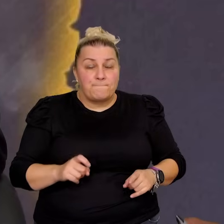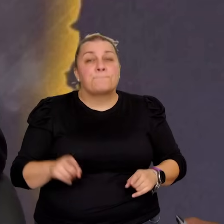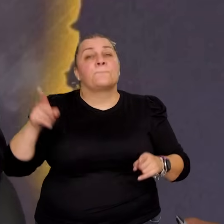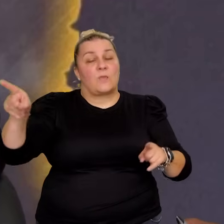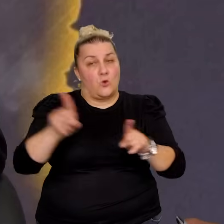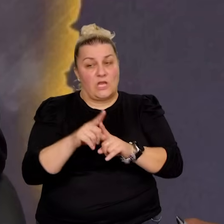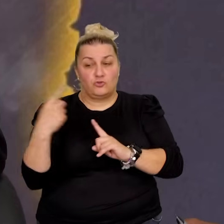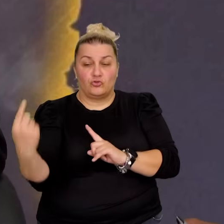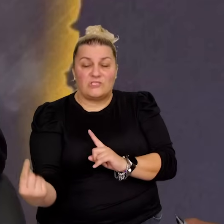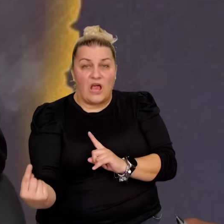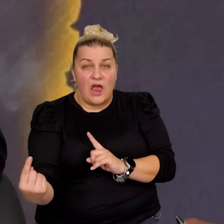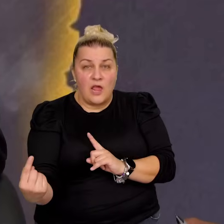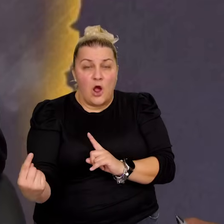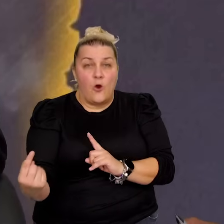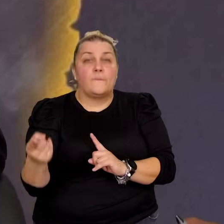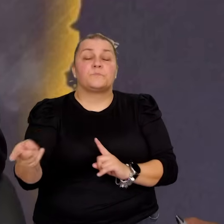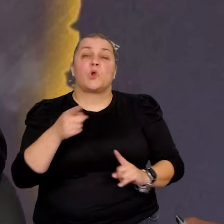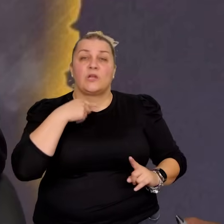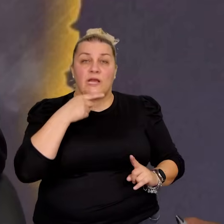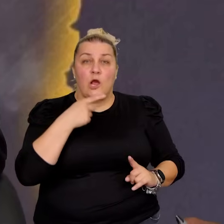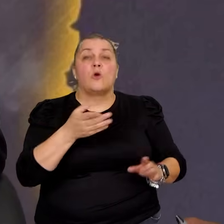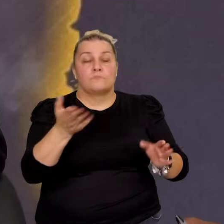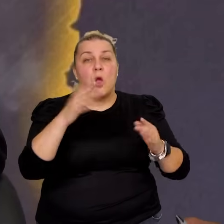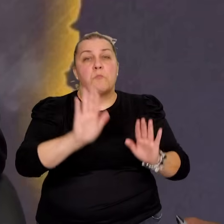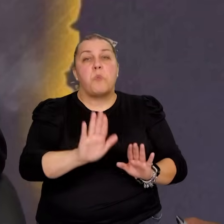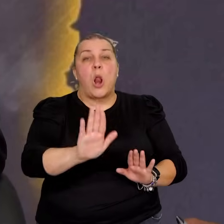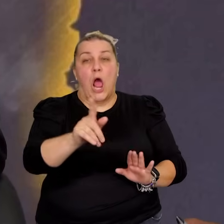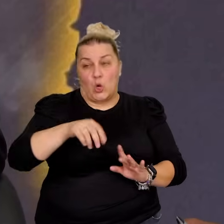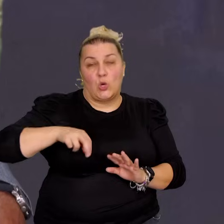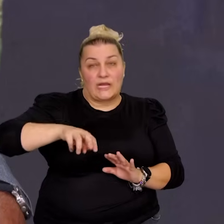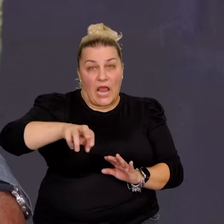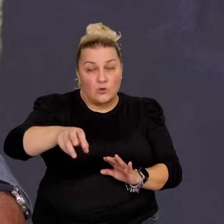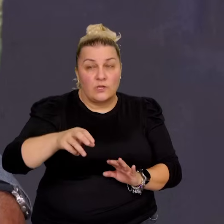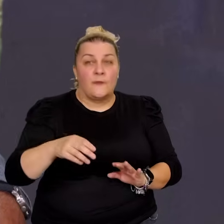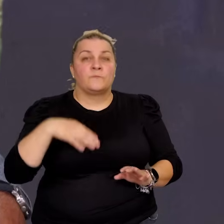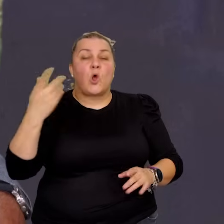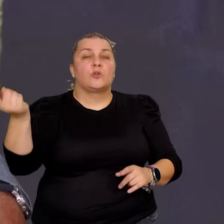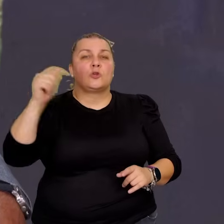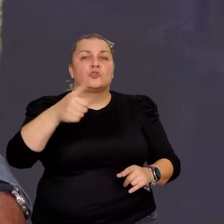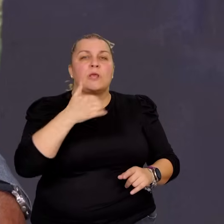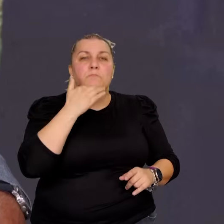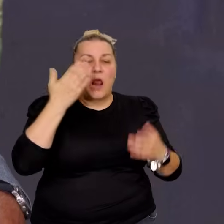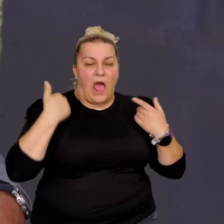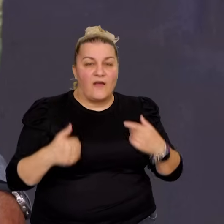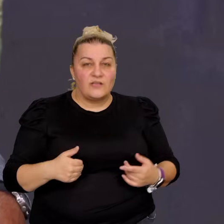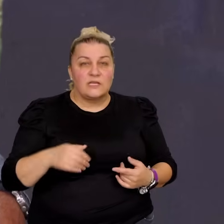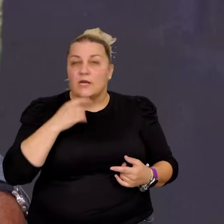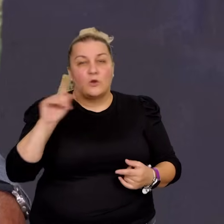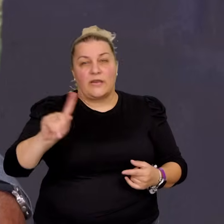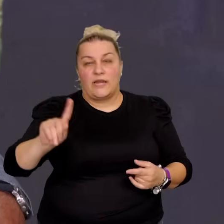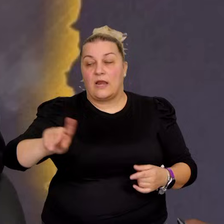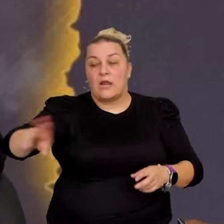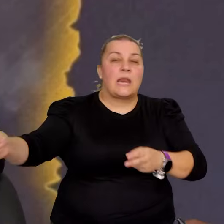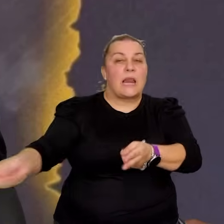i stojao ispred nas i rekao je da polako krenemo. Međutim, dolazi neki plavac i viče da nas vrate sve